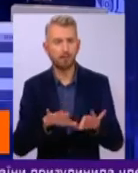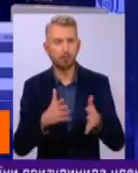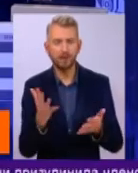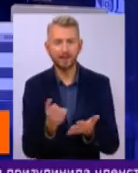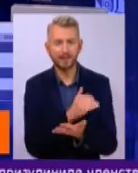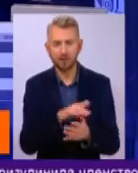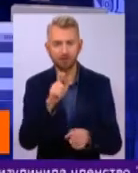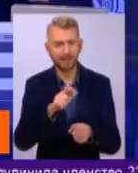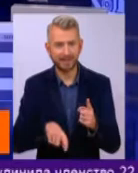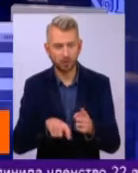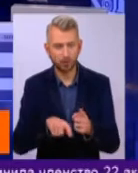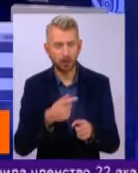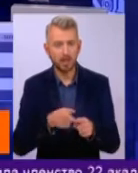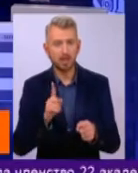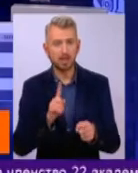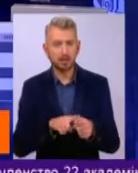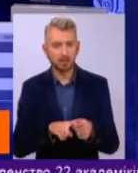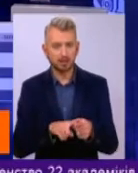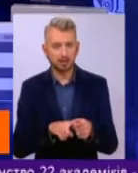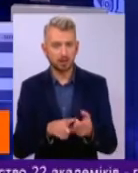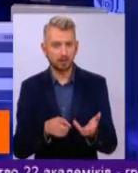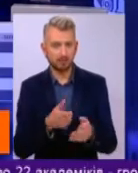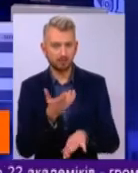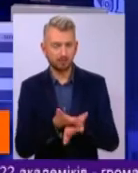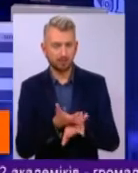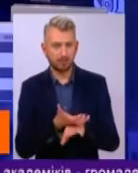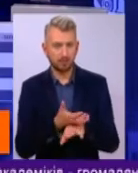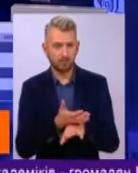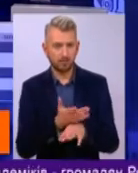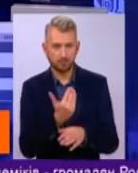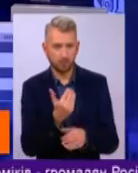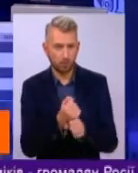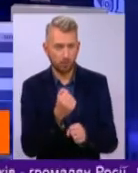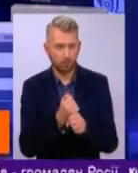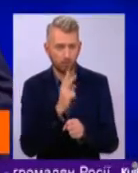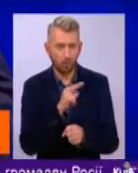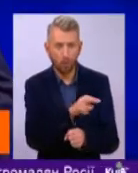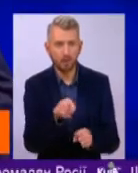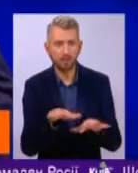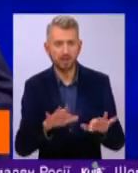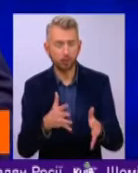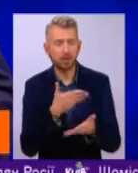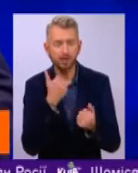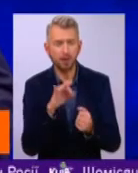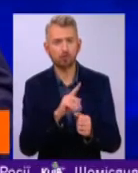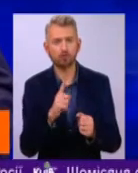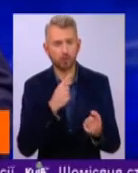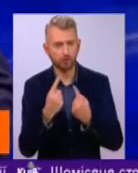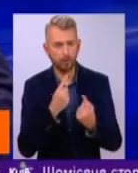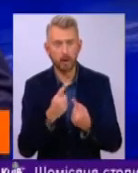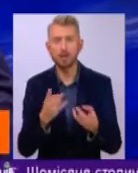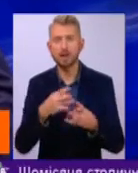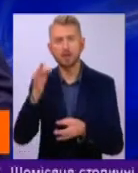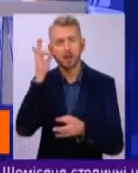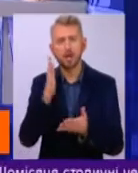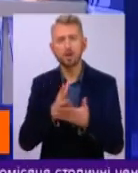гільзу, це буквар криміналістики, огляд місця події, то нема про що взагалі розмовляти далі. Треба нагадати глядачам,